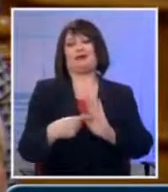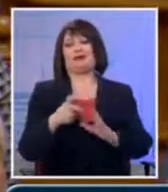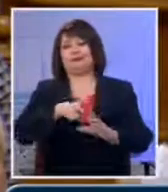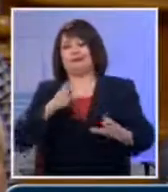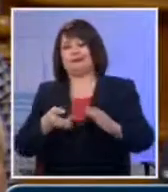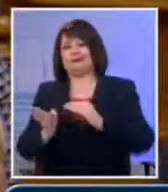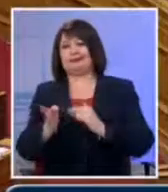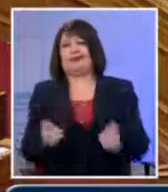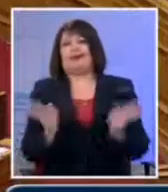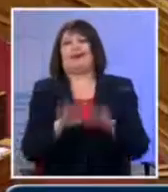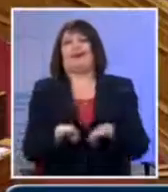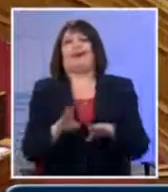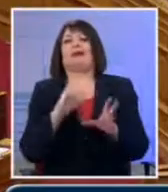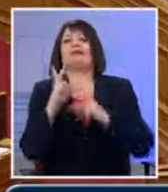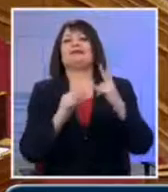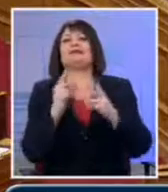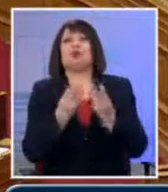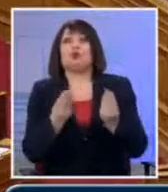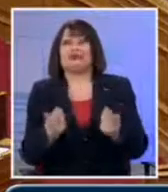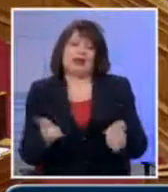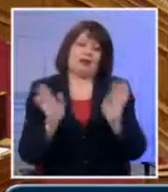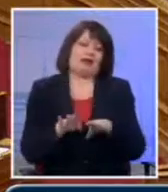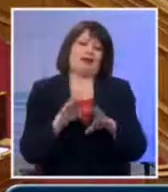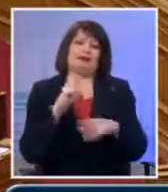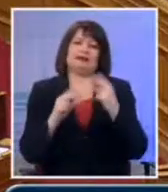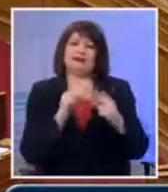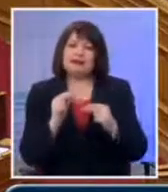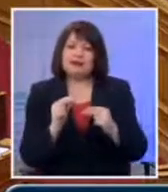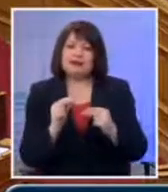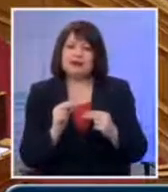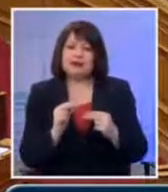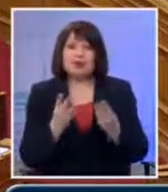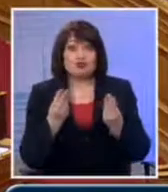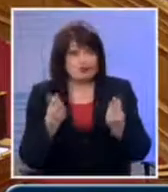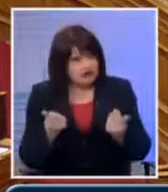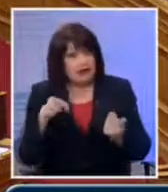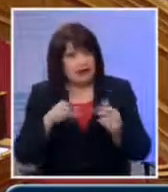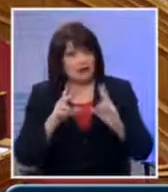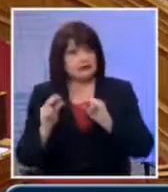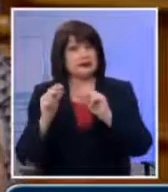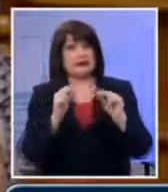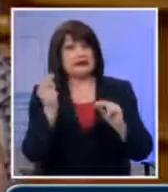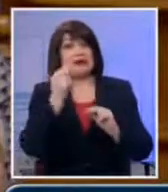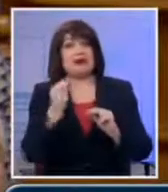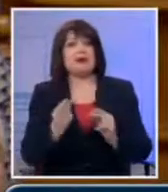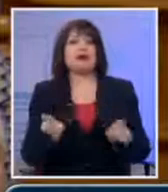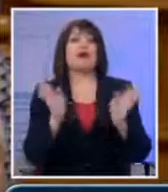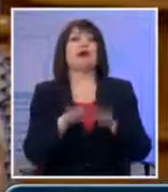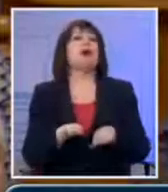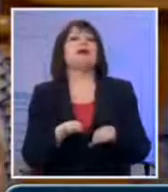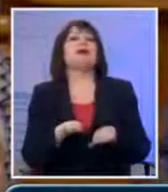να καλυφθεί η σημερινή συζήτηση και η ουσία της και όσα ουσιαστικά συζητήσαμε εδώ